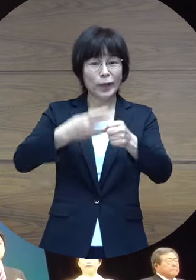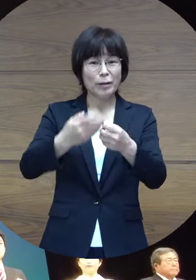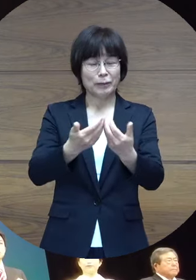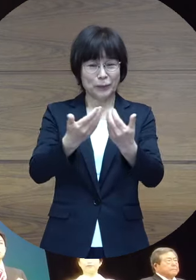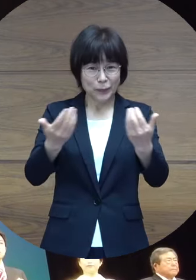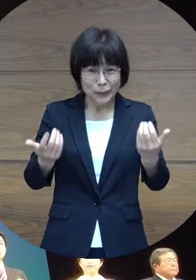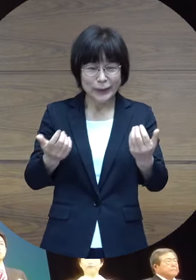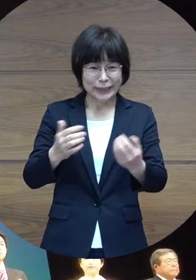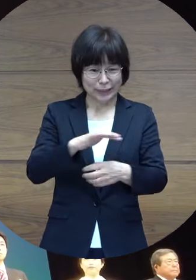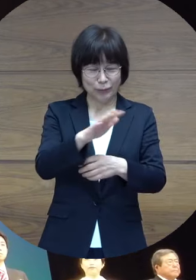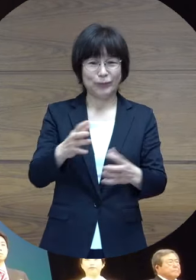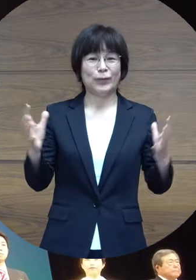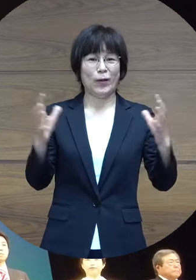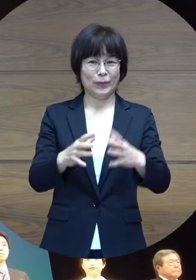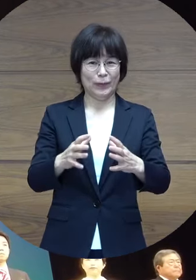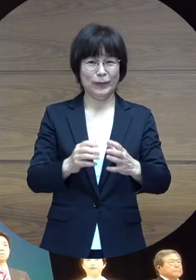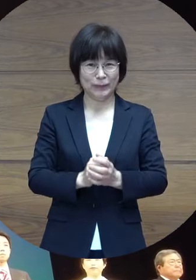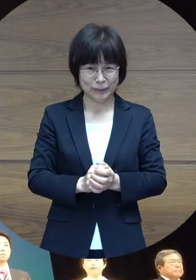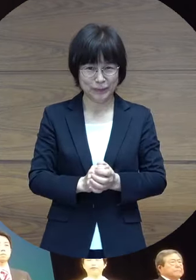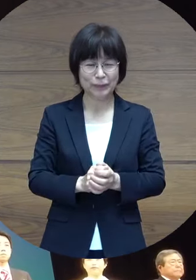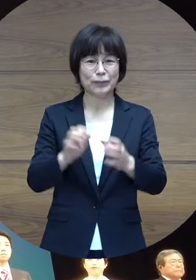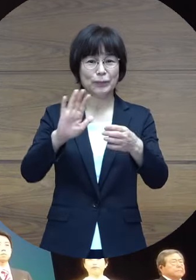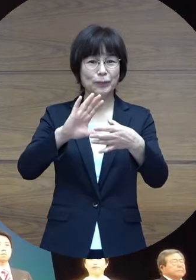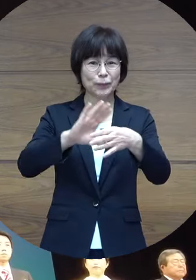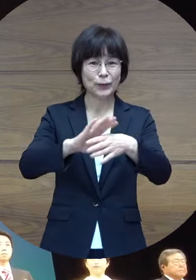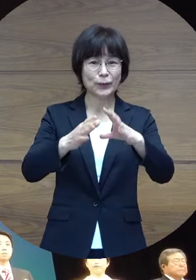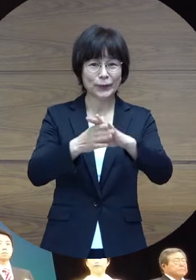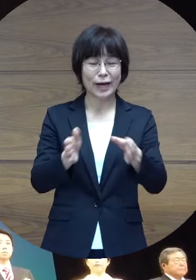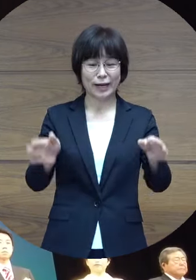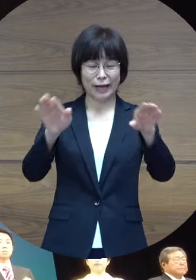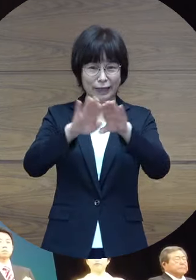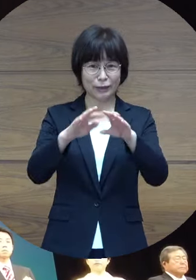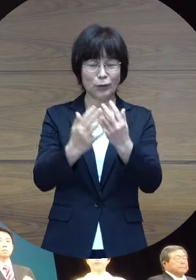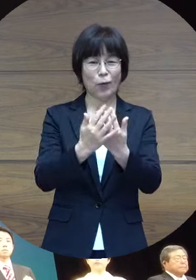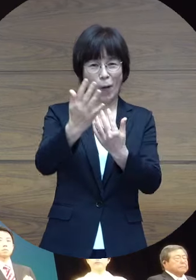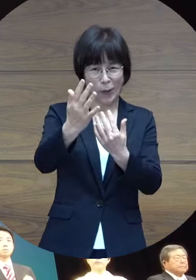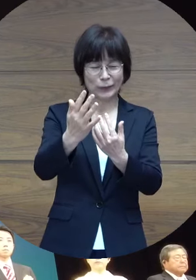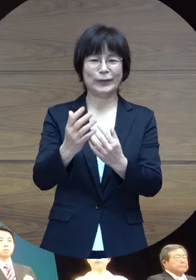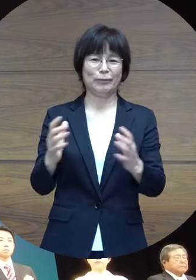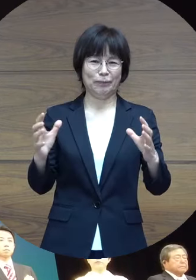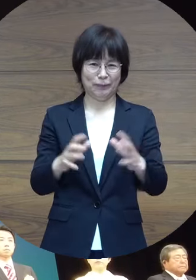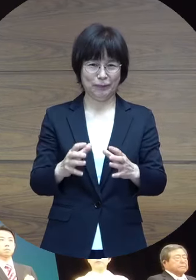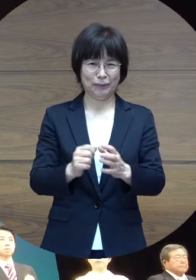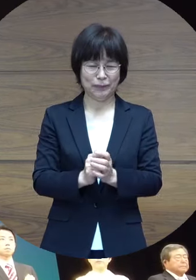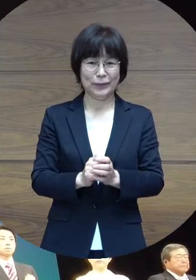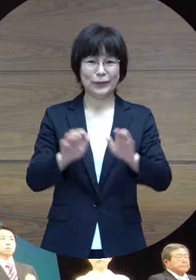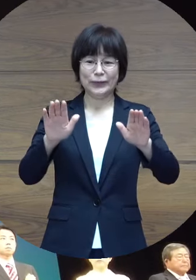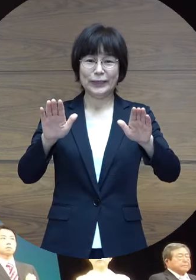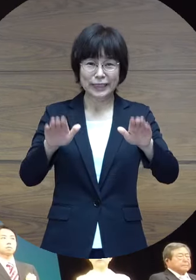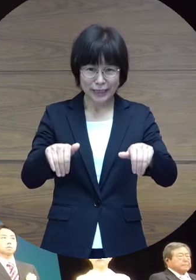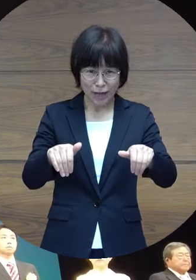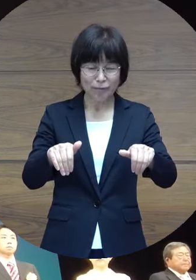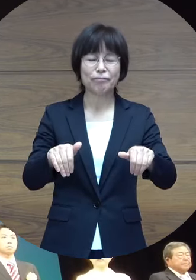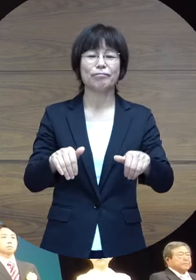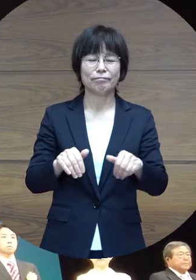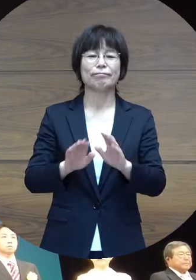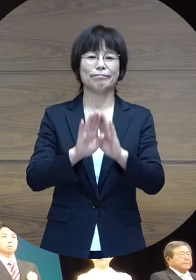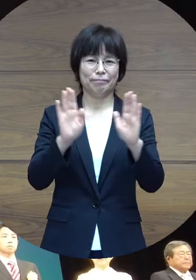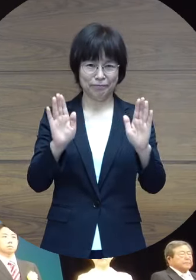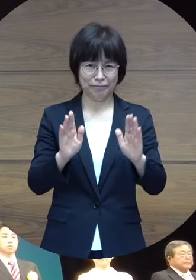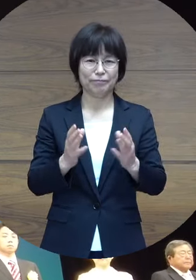交換会では文化会館の大ホールにお集まりをいただき、式典形式での開